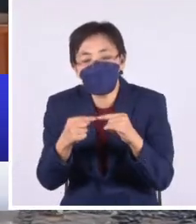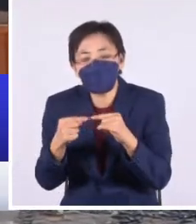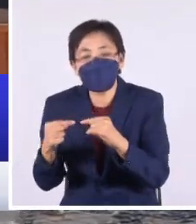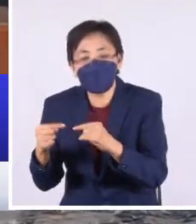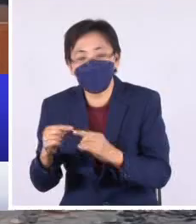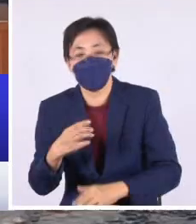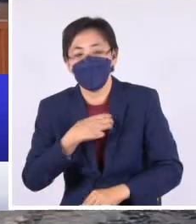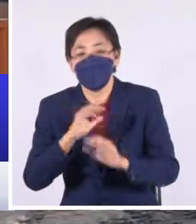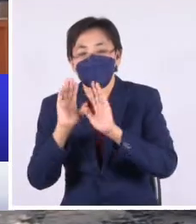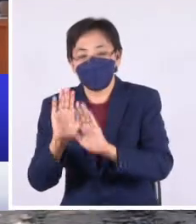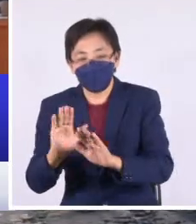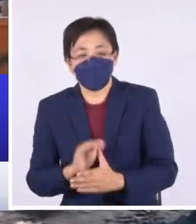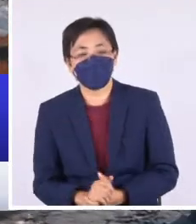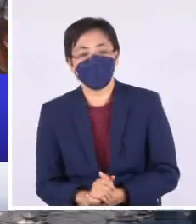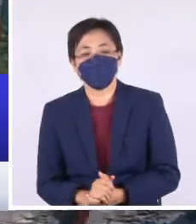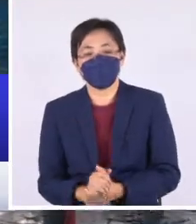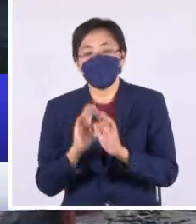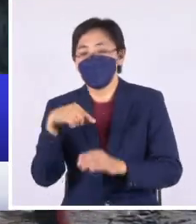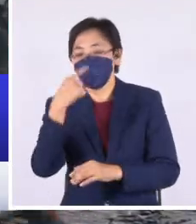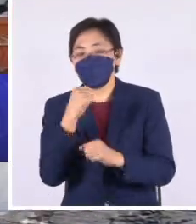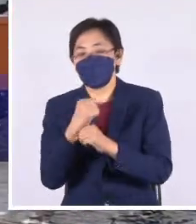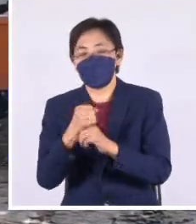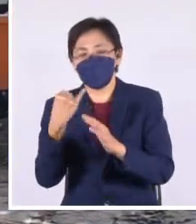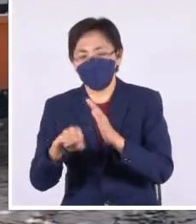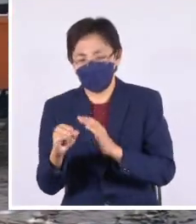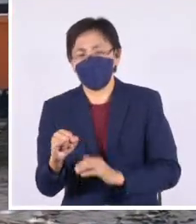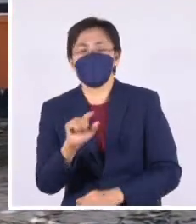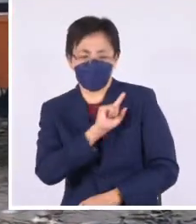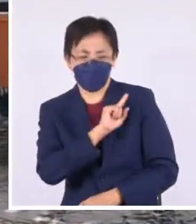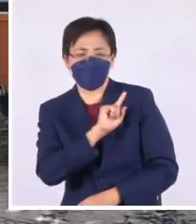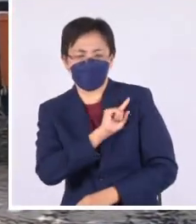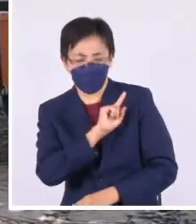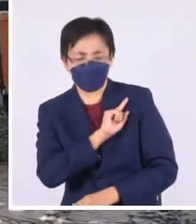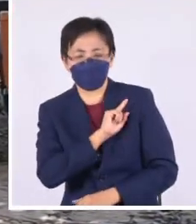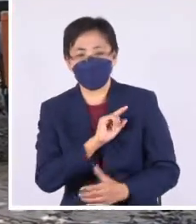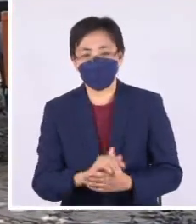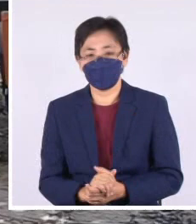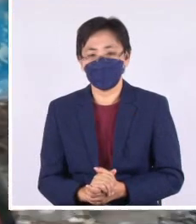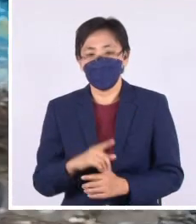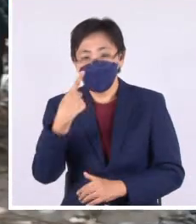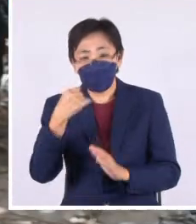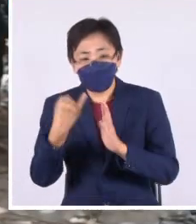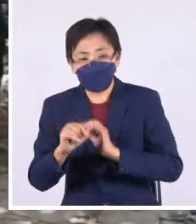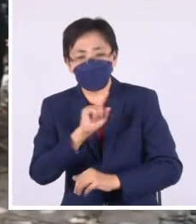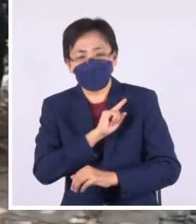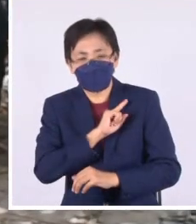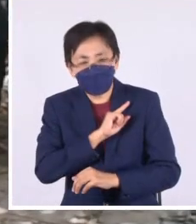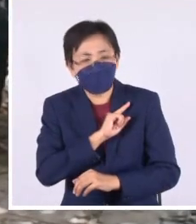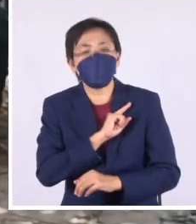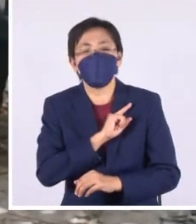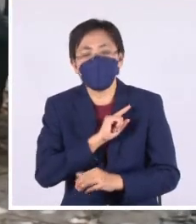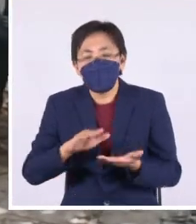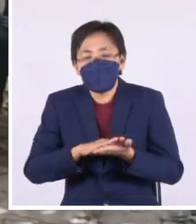ยากฝากไปกับผู้กระทำผิดนะครับให้ออกมารับผิดชอบในเรื่องนี้ด้วยนะครับขอกราบประทานอภัย